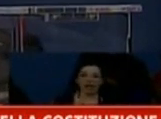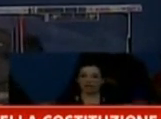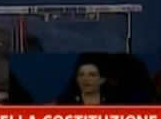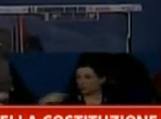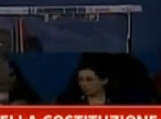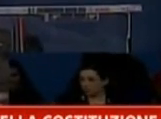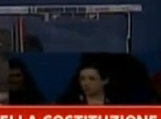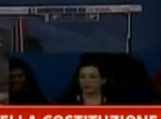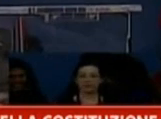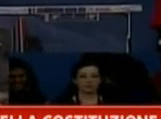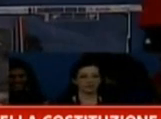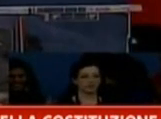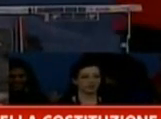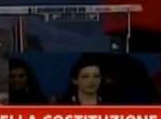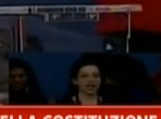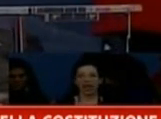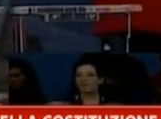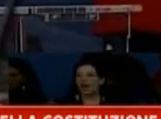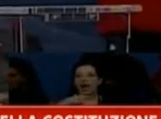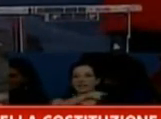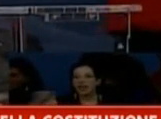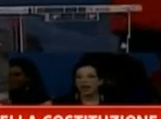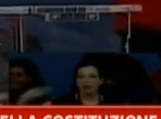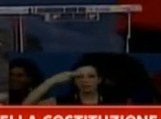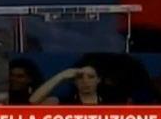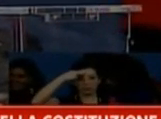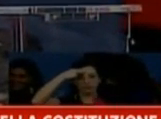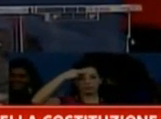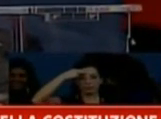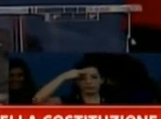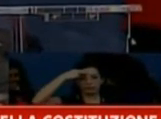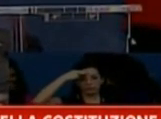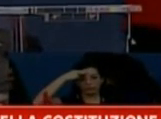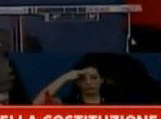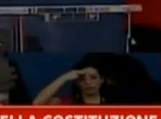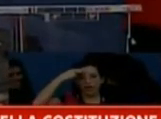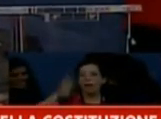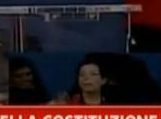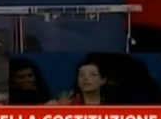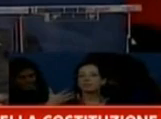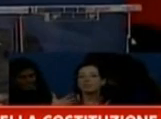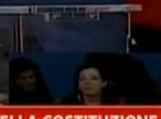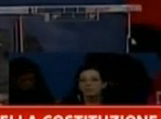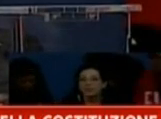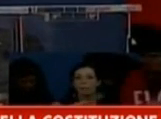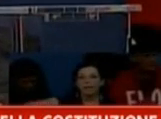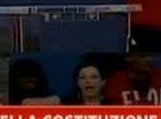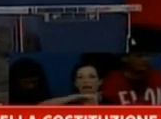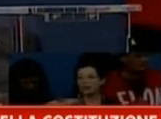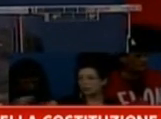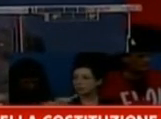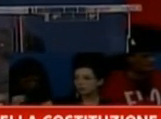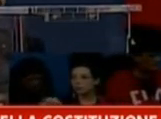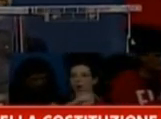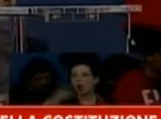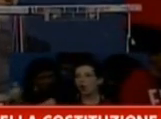È una frase che portiamocela dietro quando andremo via da questa piazza, perché è quasi un trattato